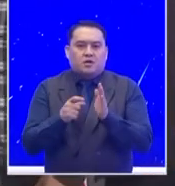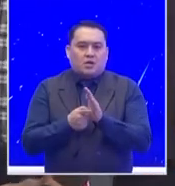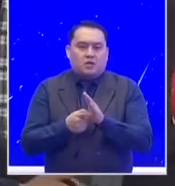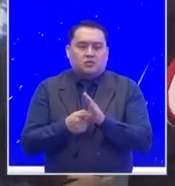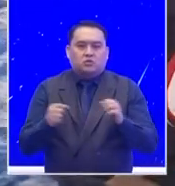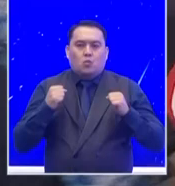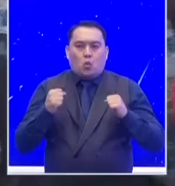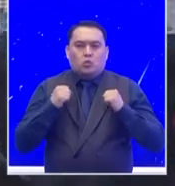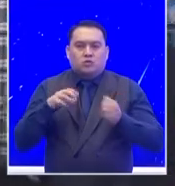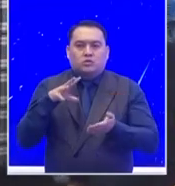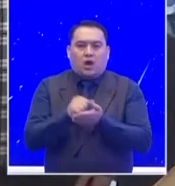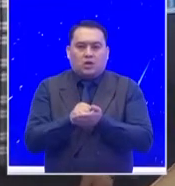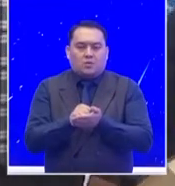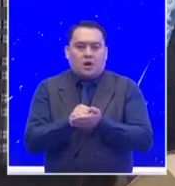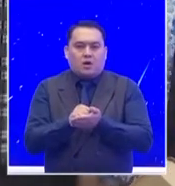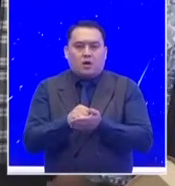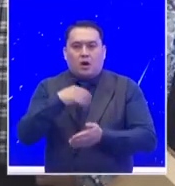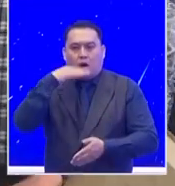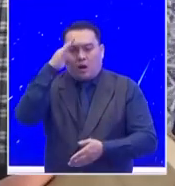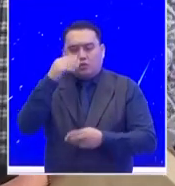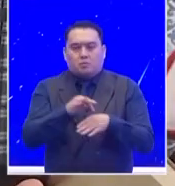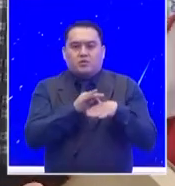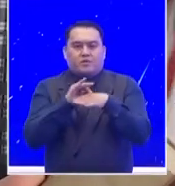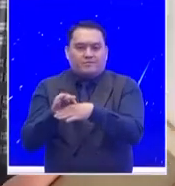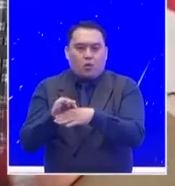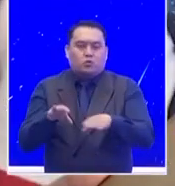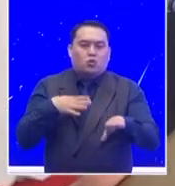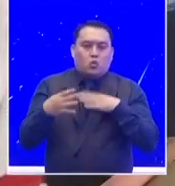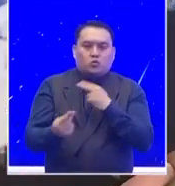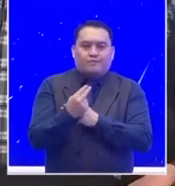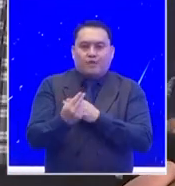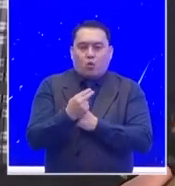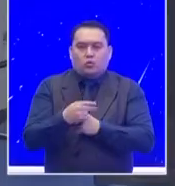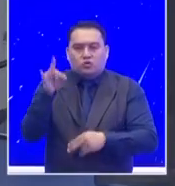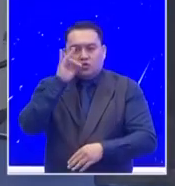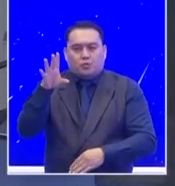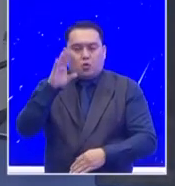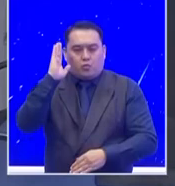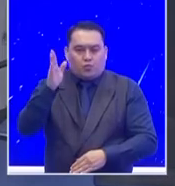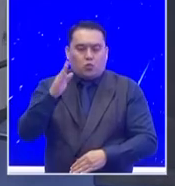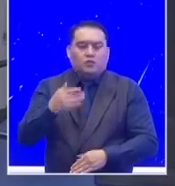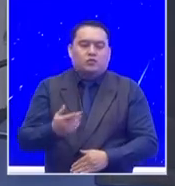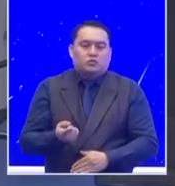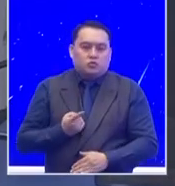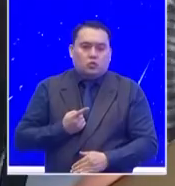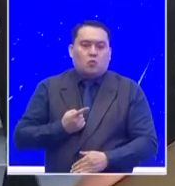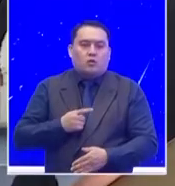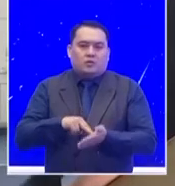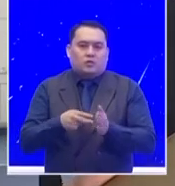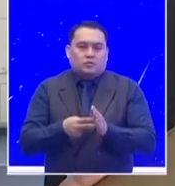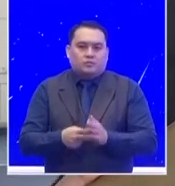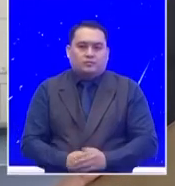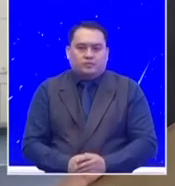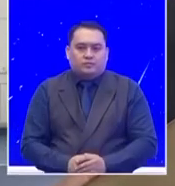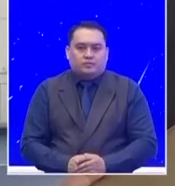Этим видом спорта занимаюсь благодаря отцу. Он привел меня в секцию. Я надеюсь, стану чемпионом, буду покорять мир и везде